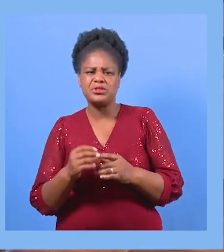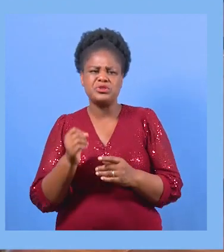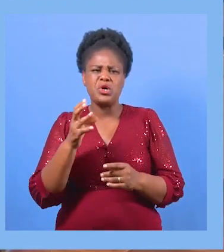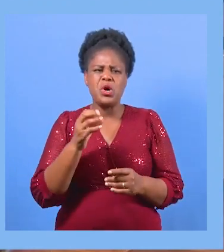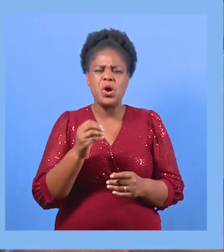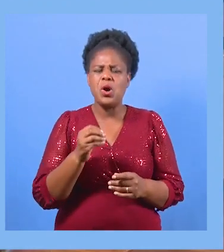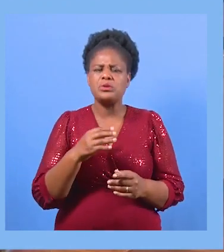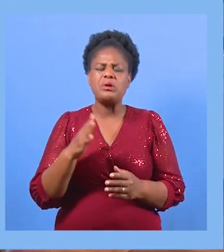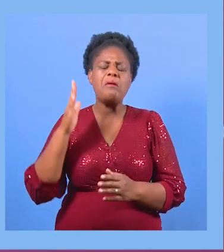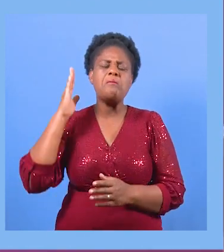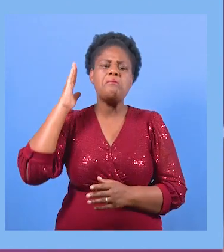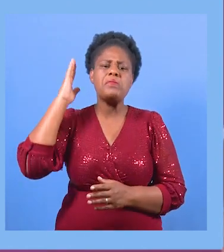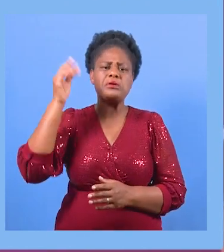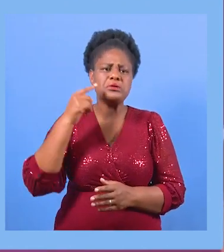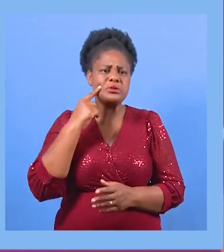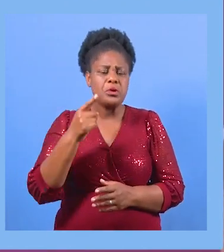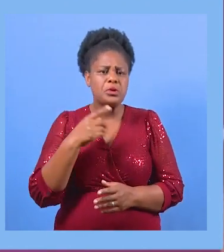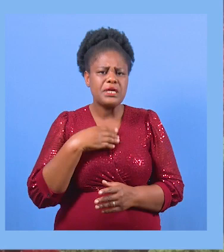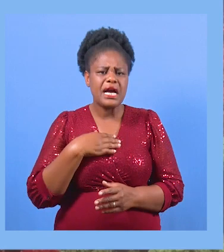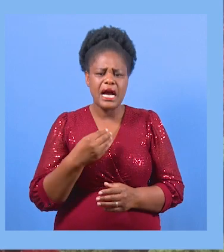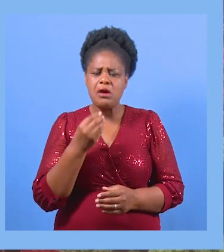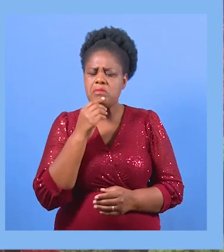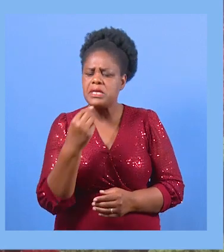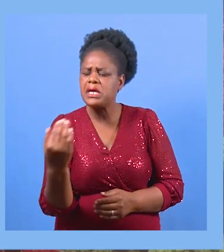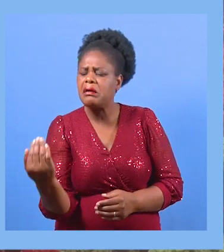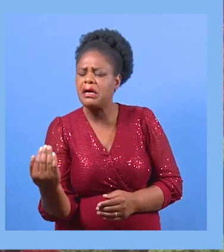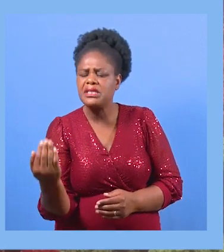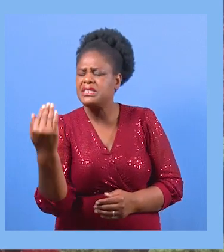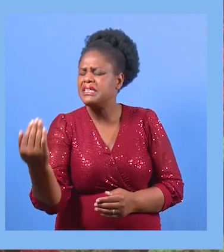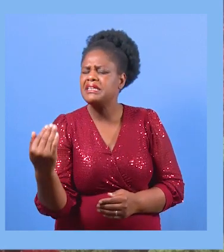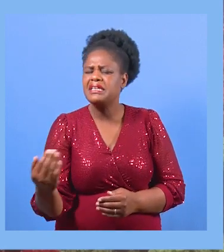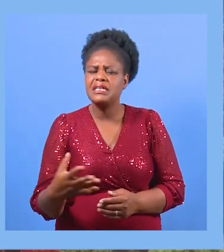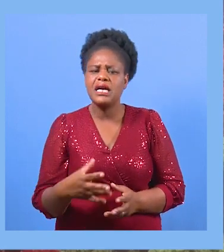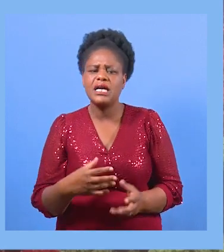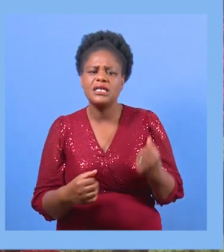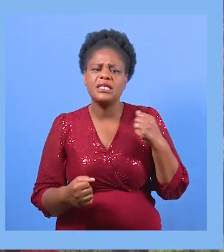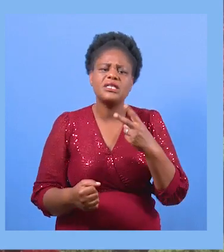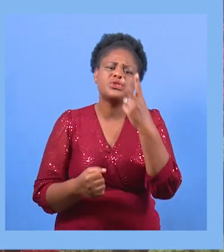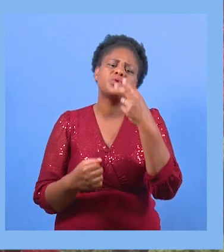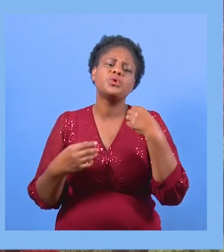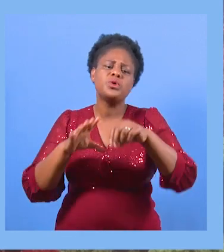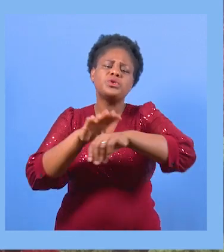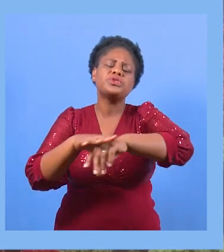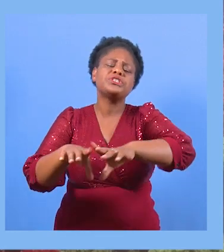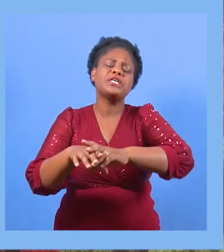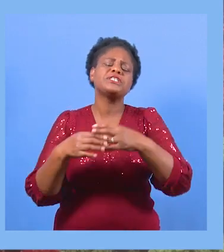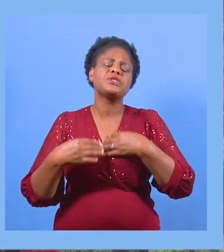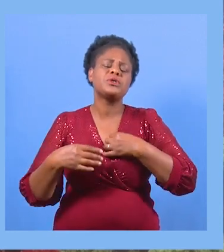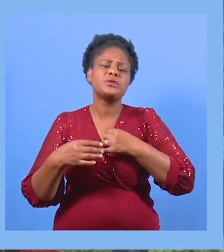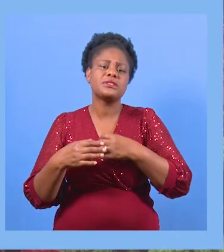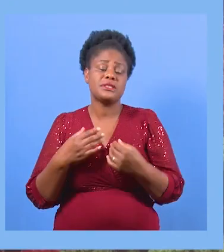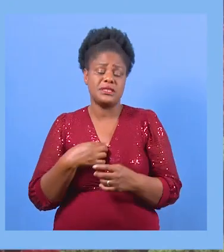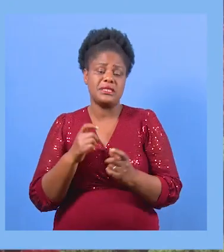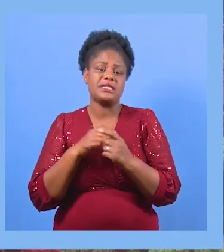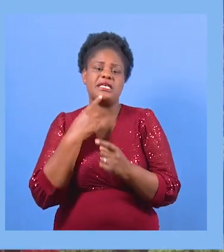nekarume kadiki kanongoya kakabata putumendi, kakabata putumendi ine masheti maviri, honzi murume wangu.